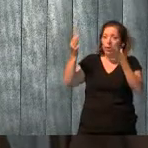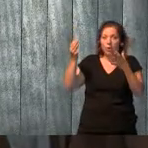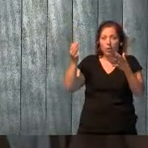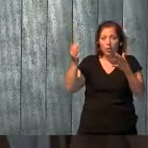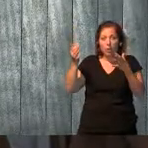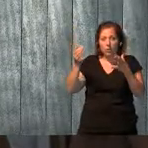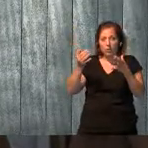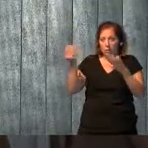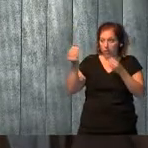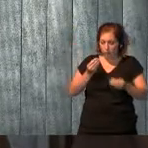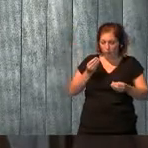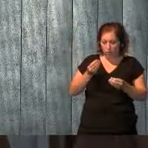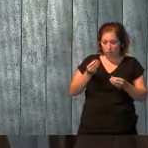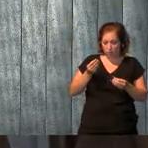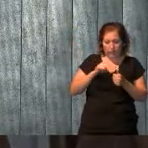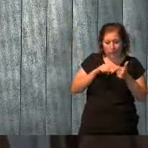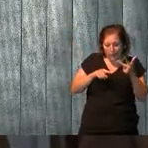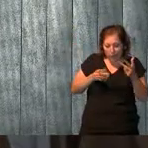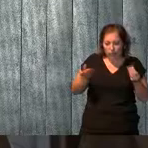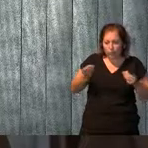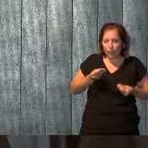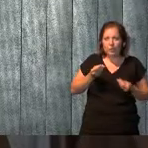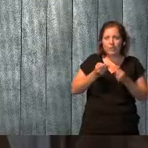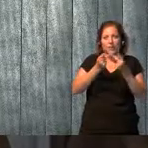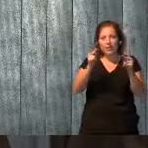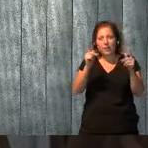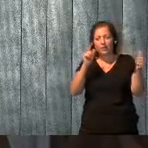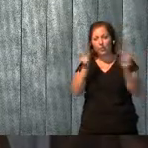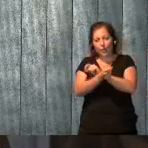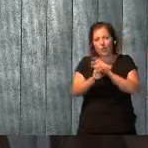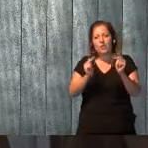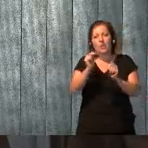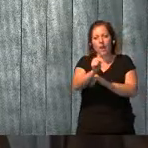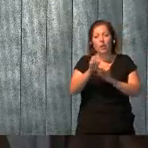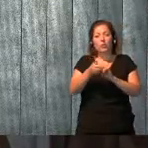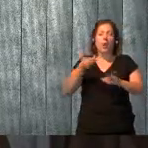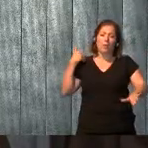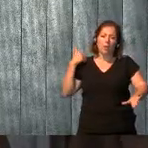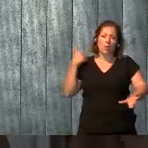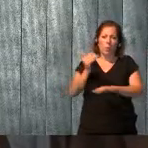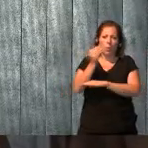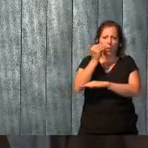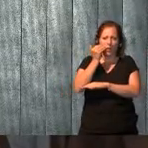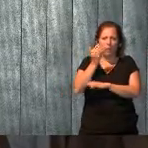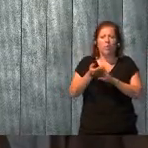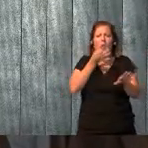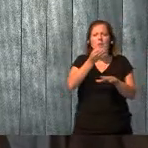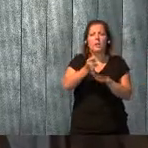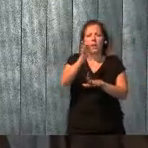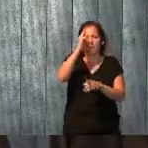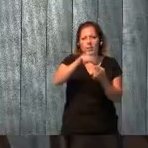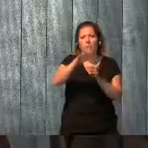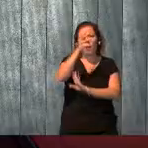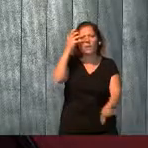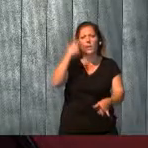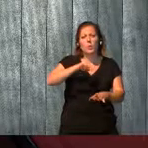à changer notre paysage, votre paysage, celui de vos villes, par rapport à ce qu'on a connu? J'ai dit en commençant pour parler de l'Afrique qu'il fallait changer